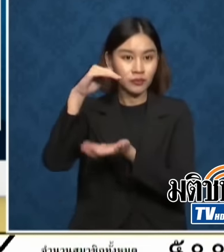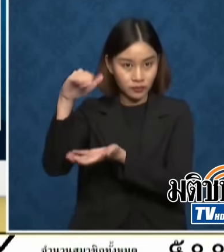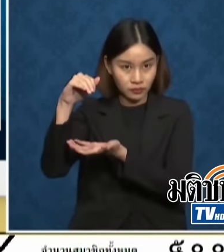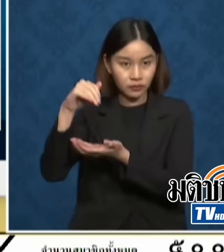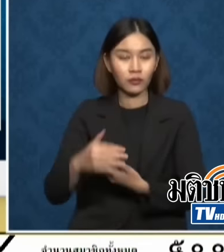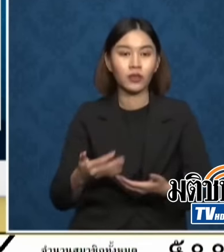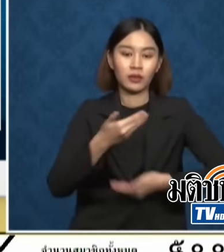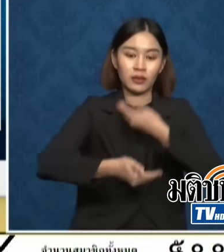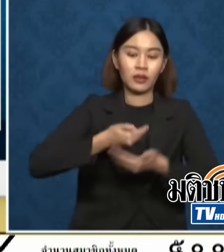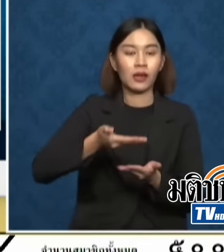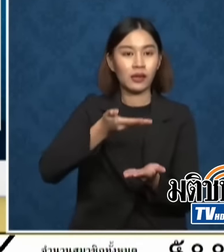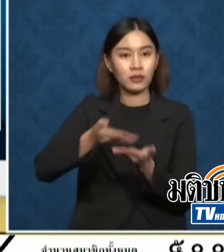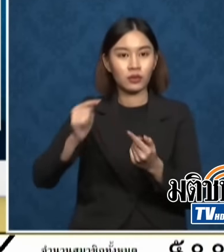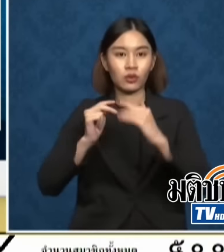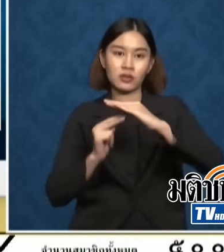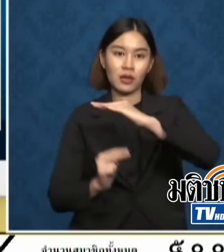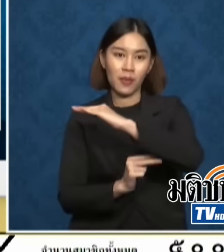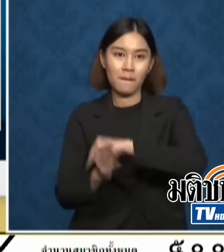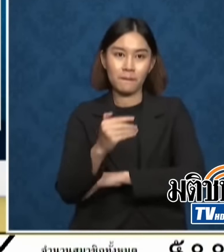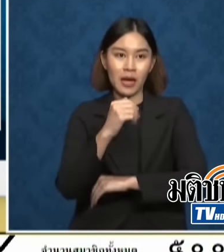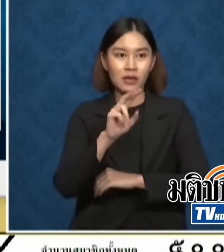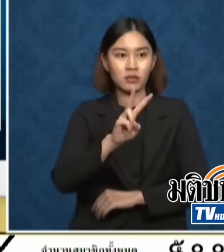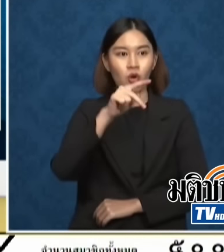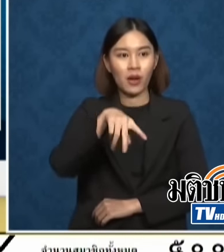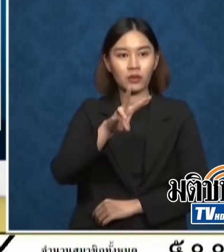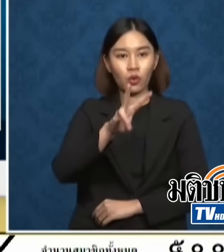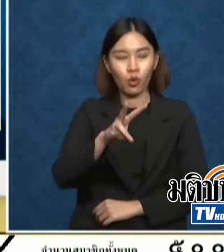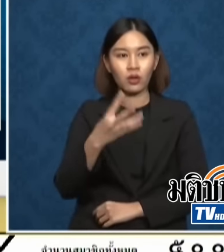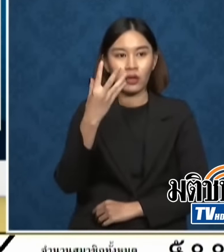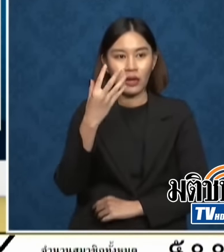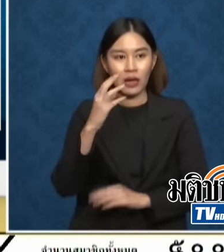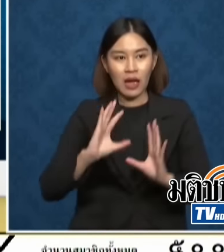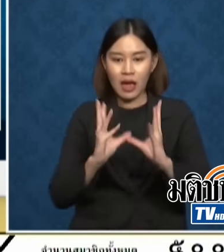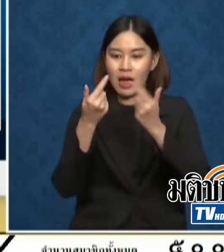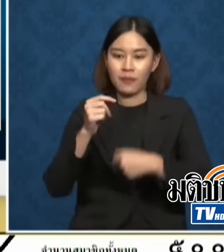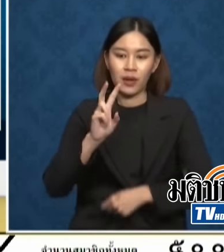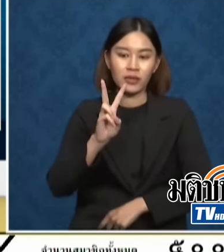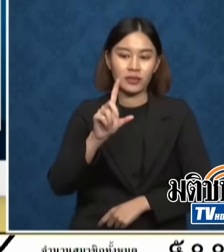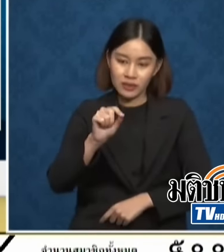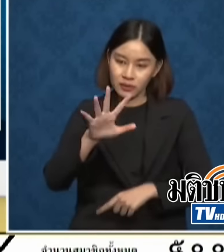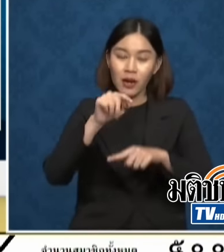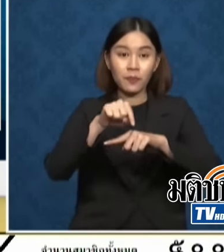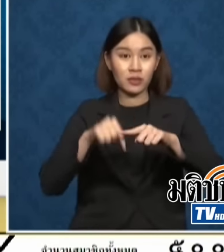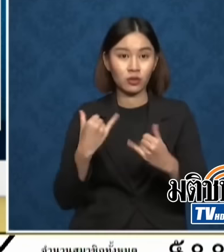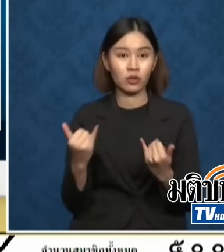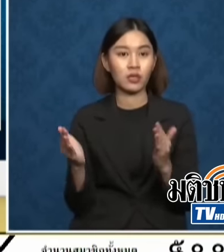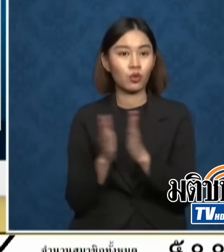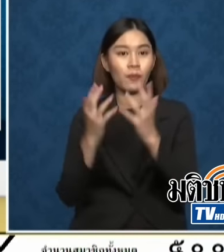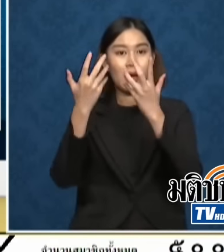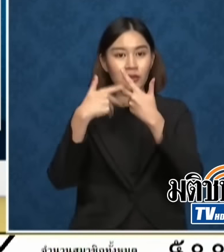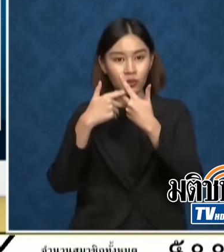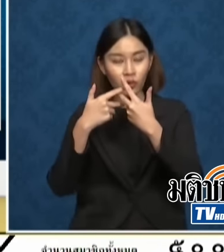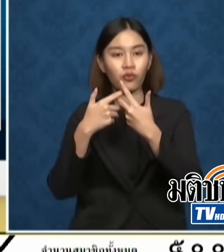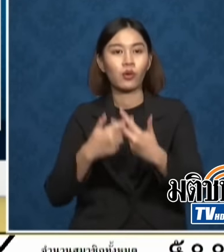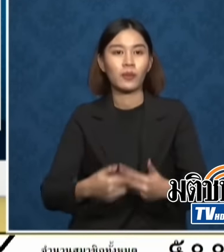จำนวนซื้อขายที่สะพานปลาจาก 2,600 เหลืออยู่ 1,500 ต่อวันหายไป 25% นี่ยังไม่รวมเรื่องของอุตสาหกรรมโร